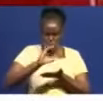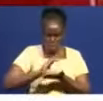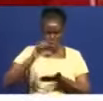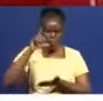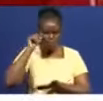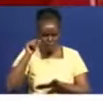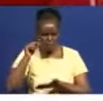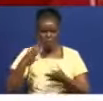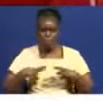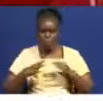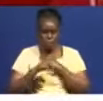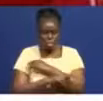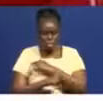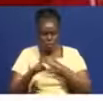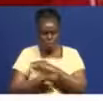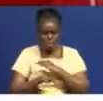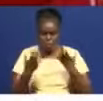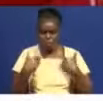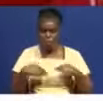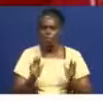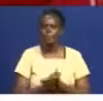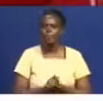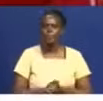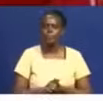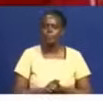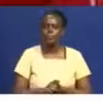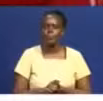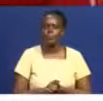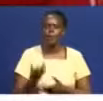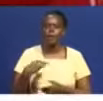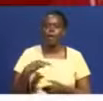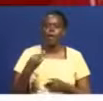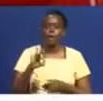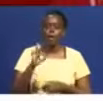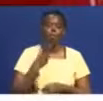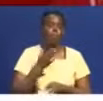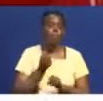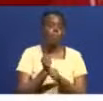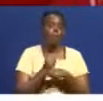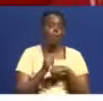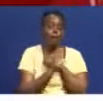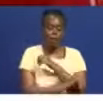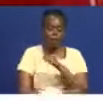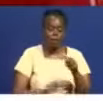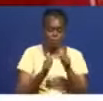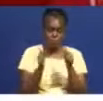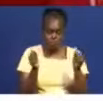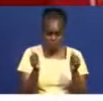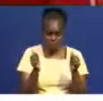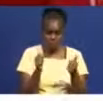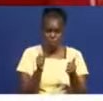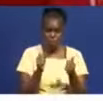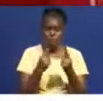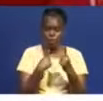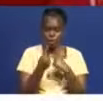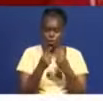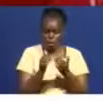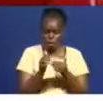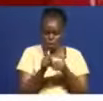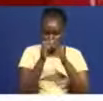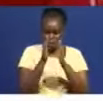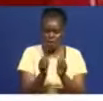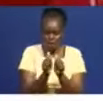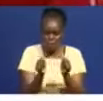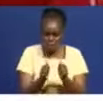na yameibiwa. Ikiwa tunataka kuinyorosha nchi hii, ikiwa tunataka kuwa wakweli na uongozi wa taifa